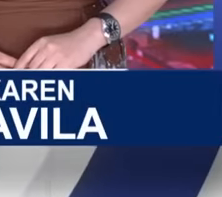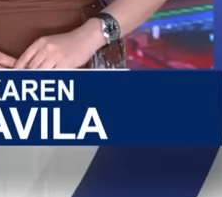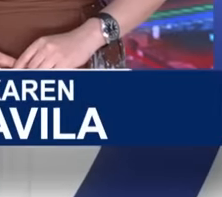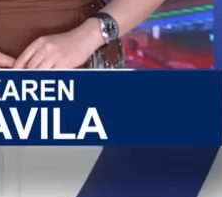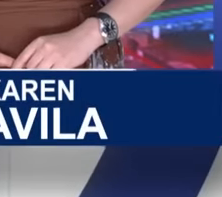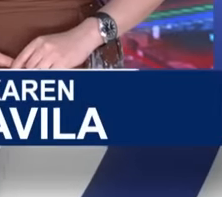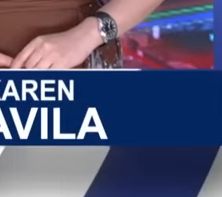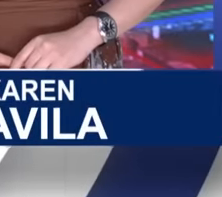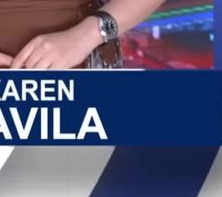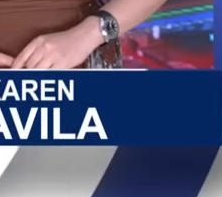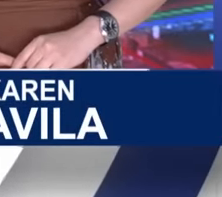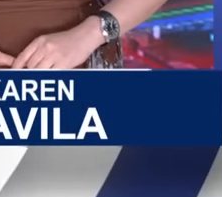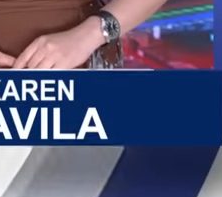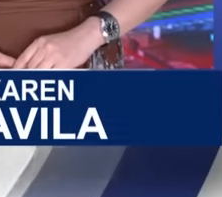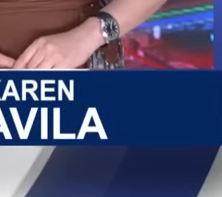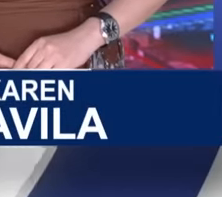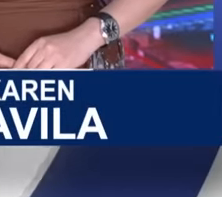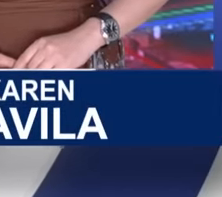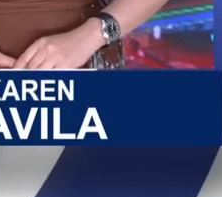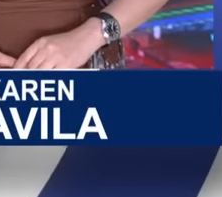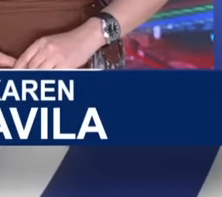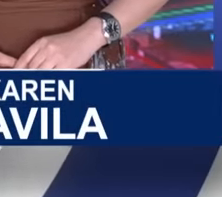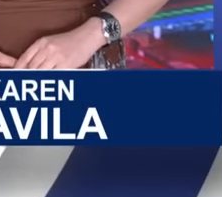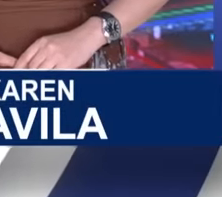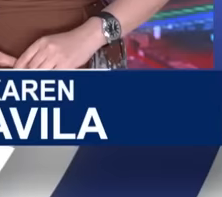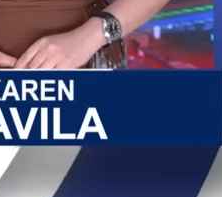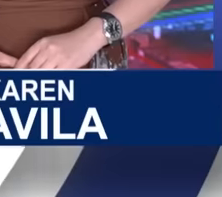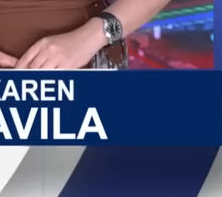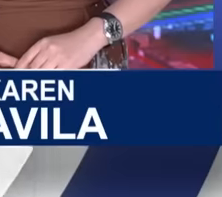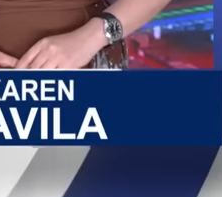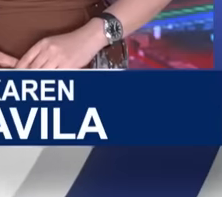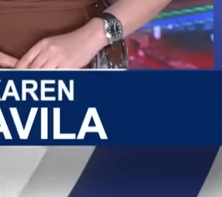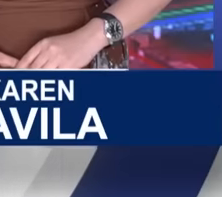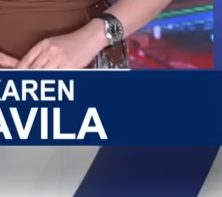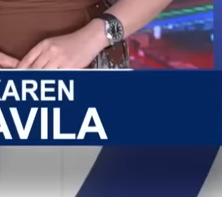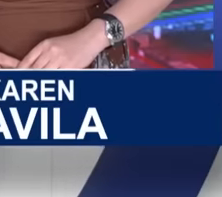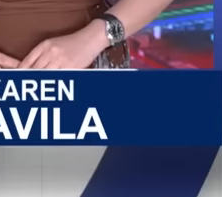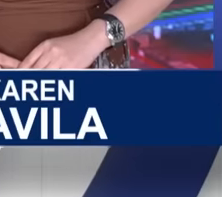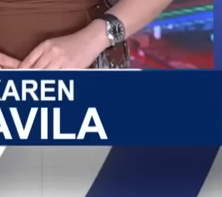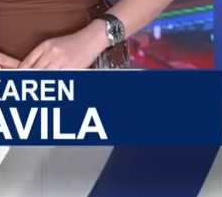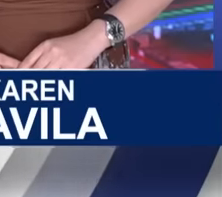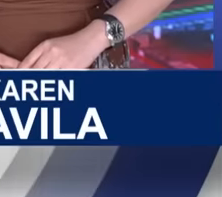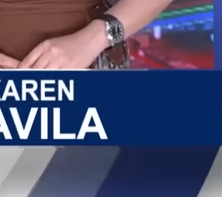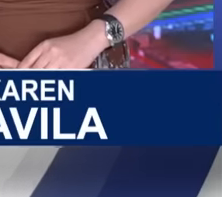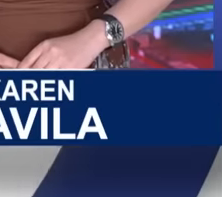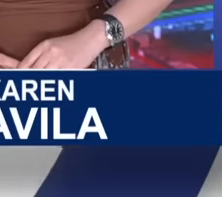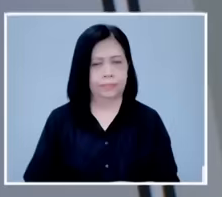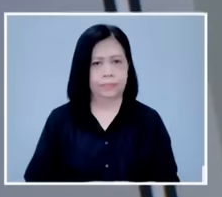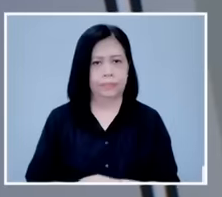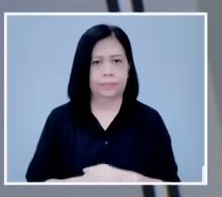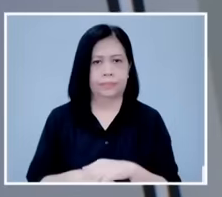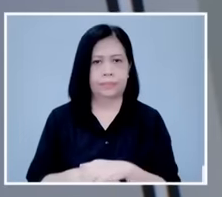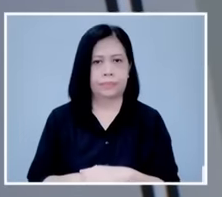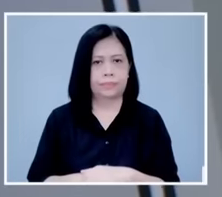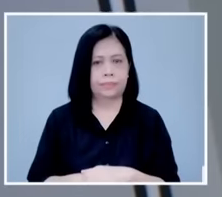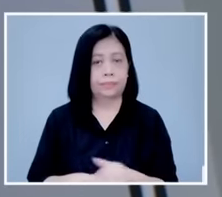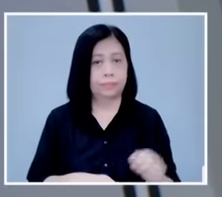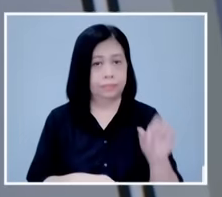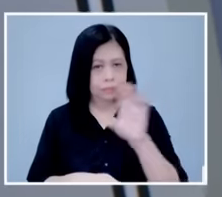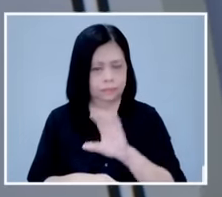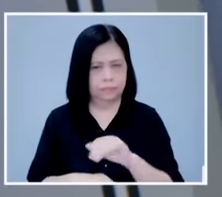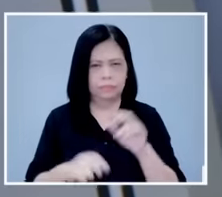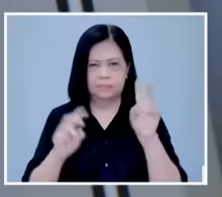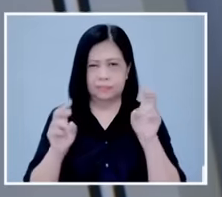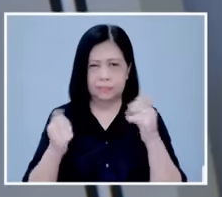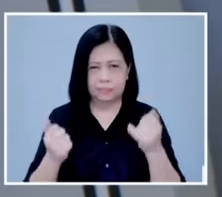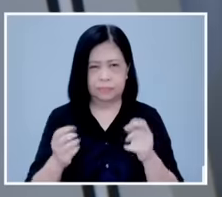Magandang gabi, bayan! Simulan natin ang balitaan sa kabi-kabilang aksidente sa daan. Doon po sa Nueva Vizcaya,